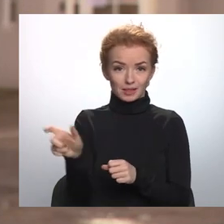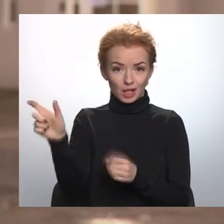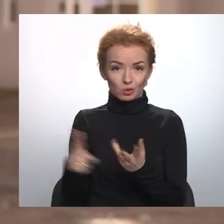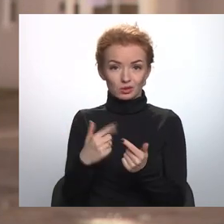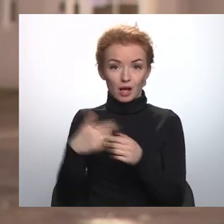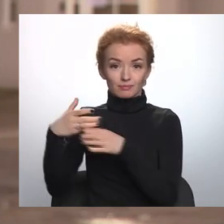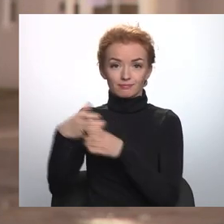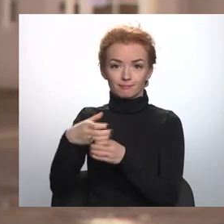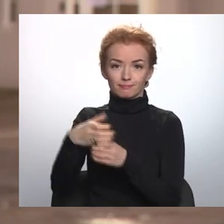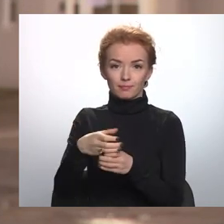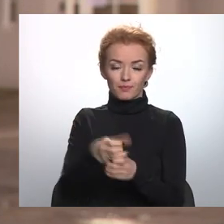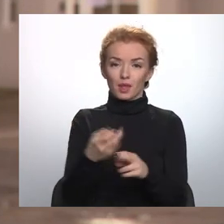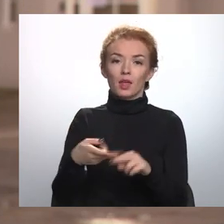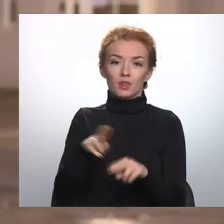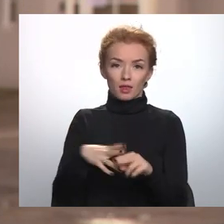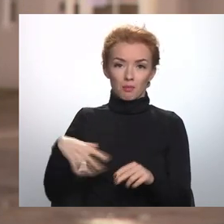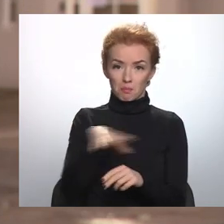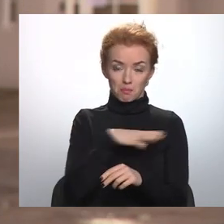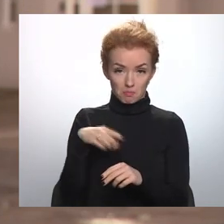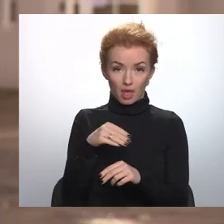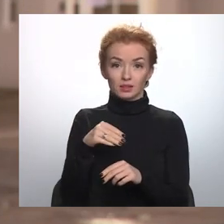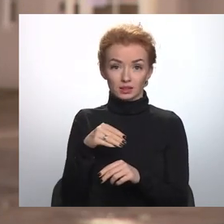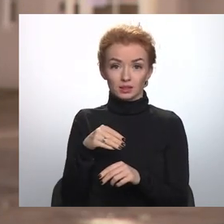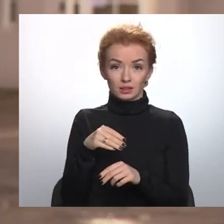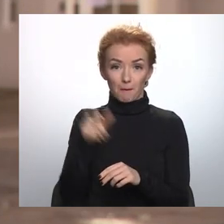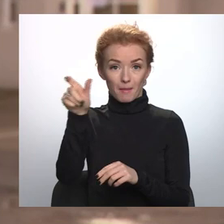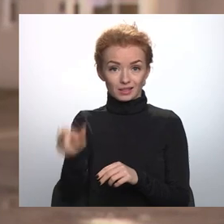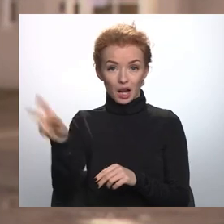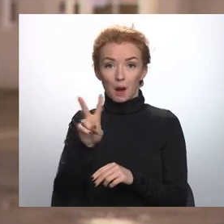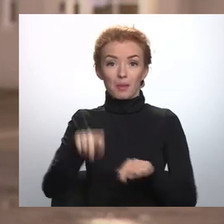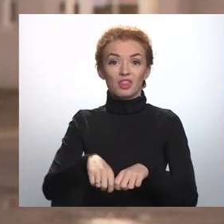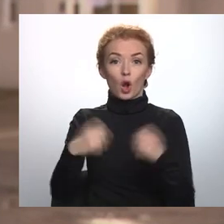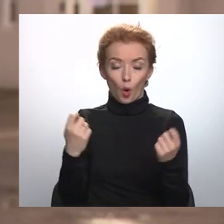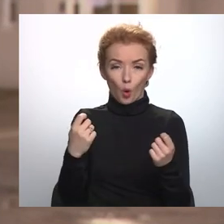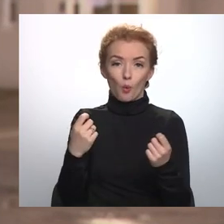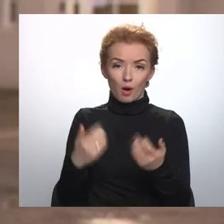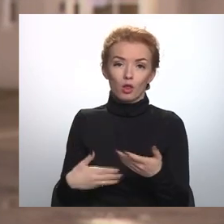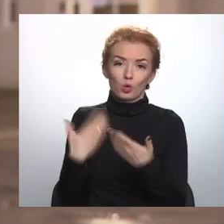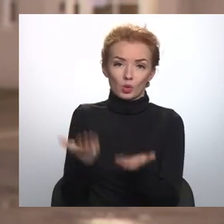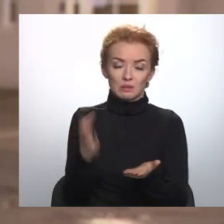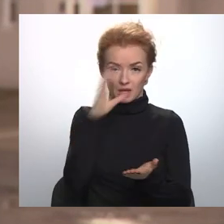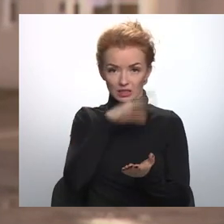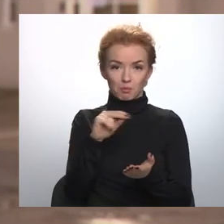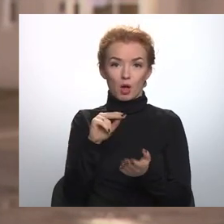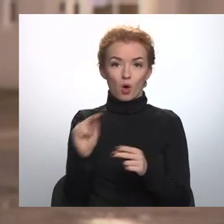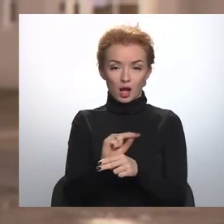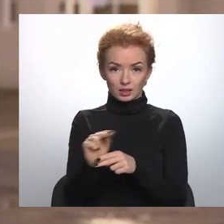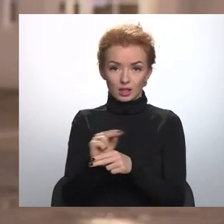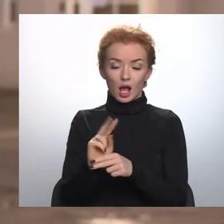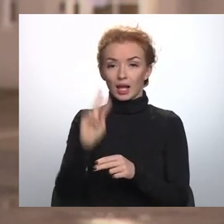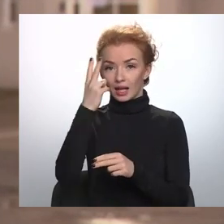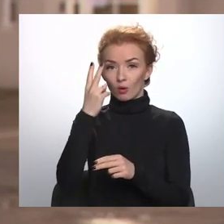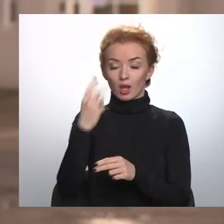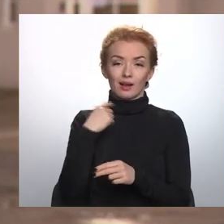sāk samazināties, mums ir šiem pacientiem, kas ir ar traumām, jādod iespēju ārstēties arī Pārdaugavā, Rīgas otrā